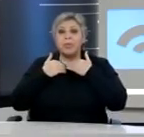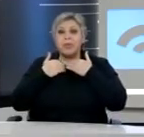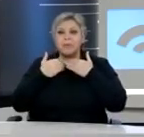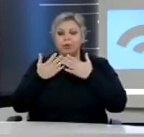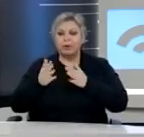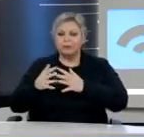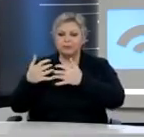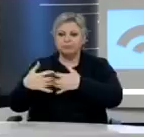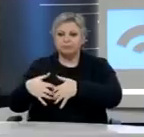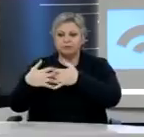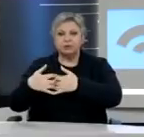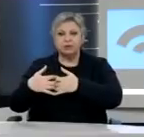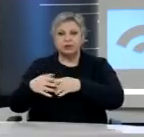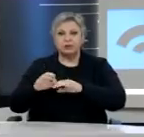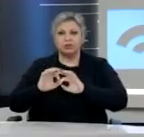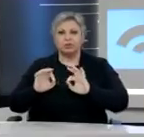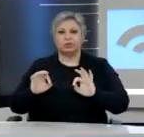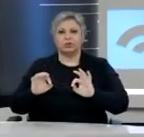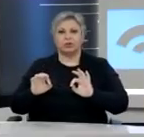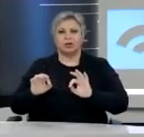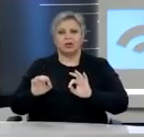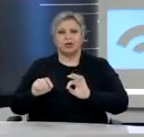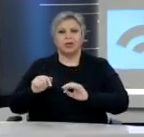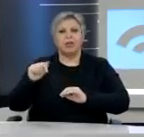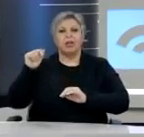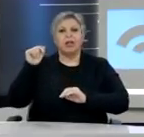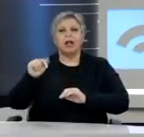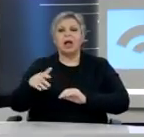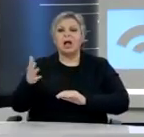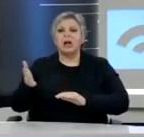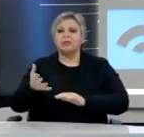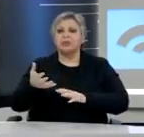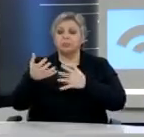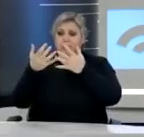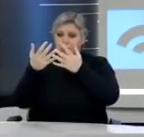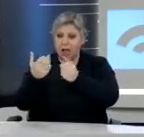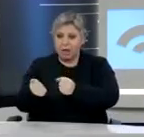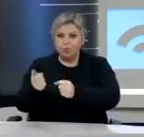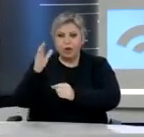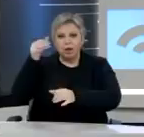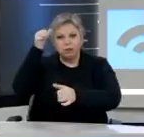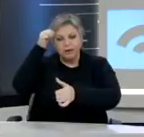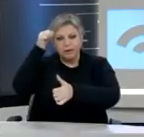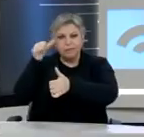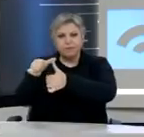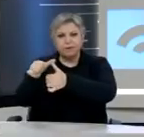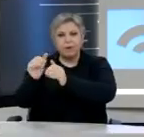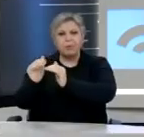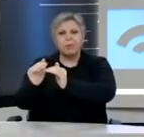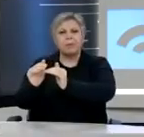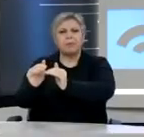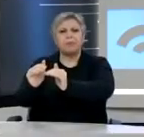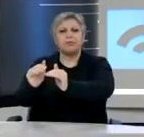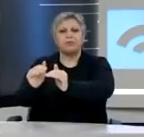αφήγημα, συνεχίζει με αυτό το αφήγημα ανεξαρτήτως αν αλλάζουν οι συνθήκες. Μέχρι χθες λοιπόν μου